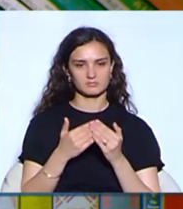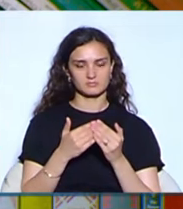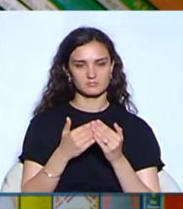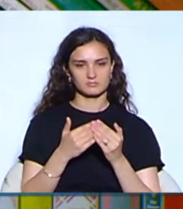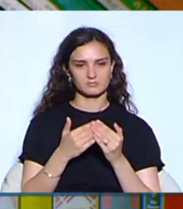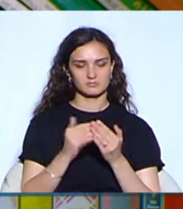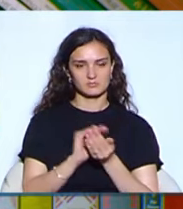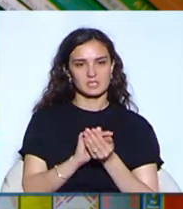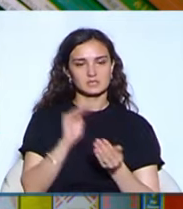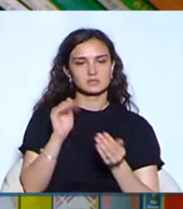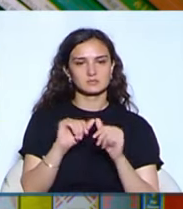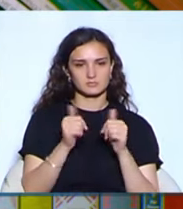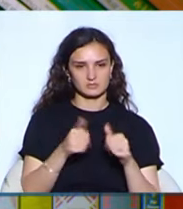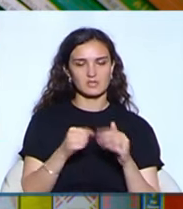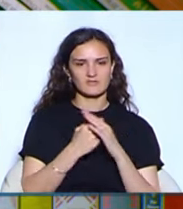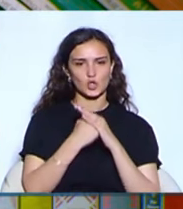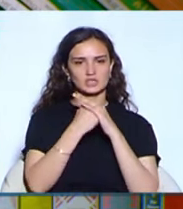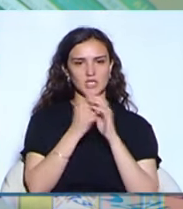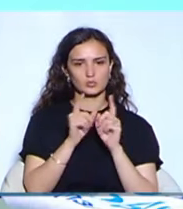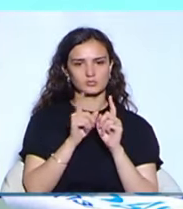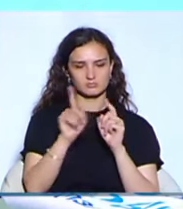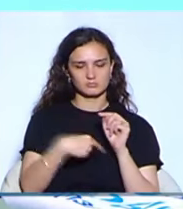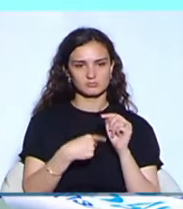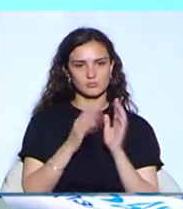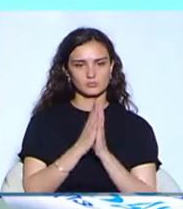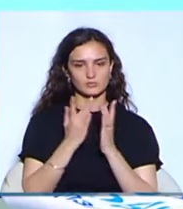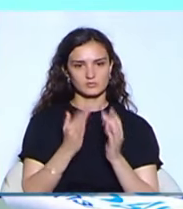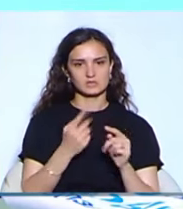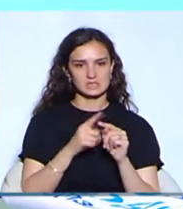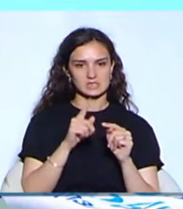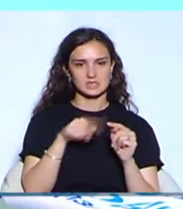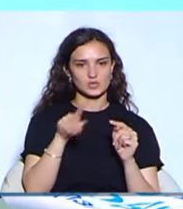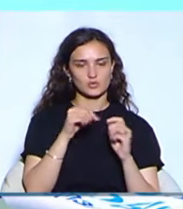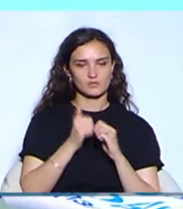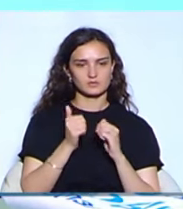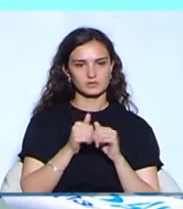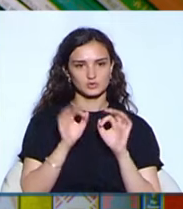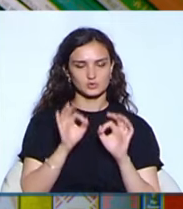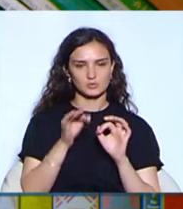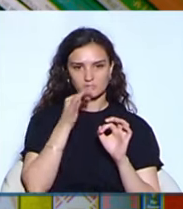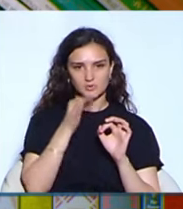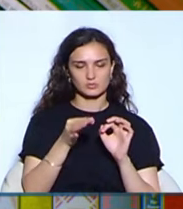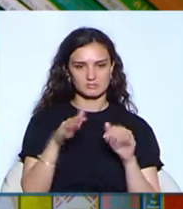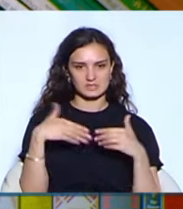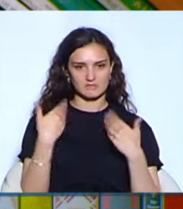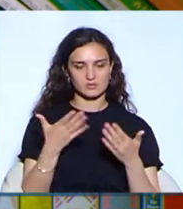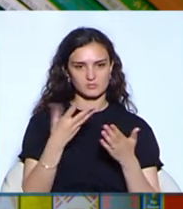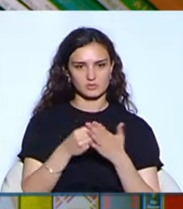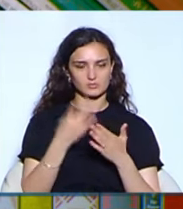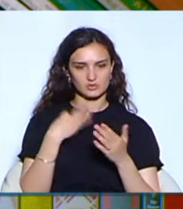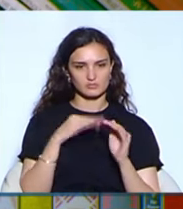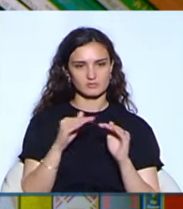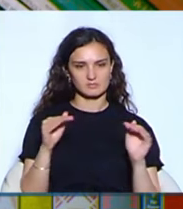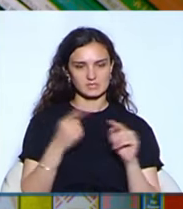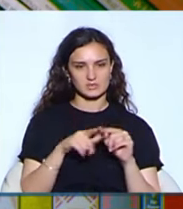ერთგვარი აღზრდის სტილს ასე ავტორიტარული აღზრდის სტილი, როდესაც ისინი ყოველთვის წორ პასუხებს თავაზობენ საკუთარ